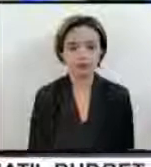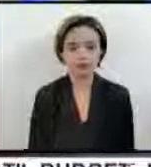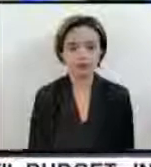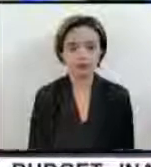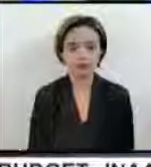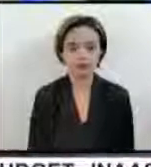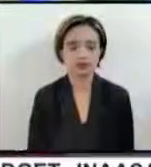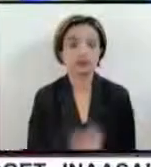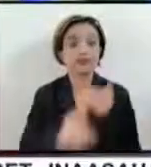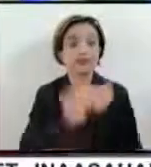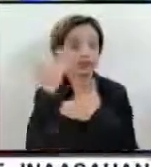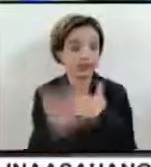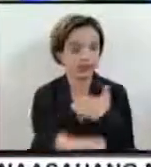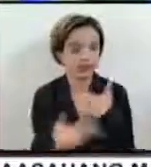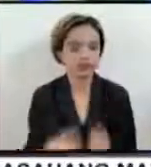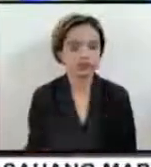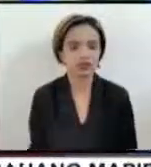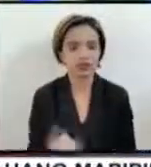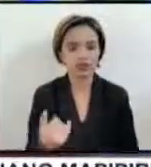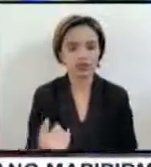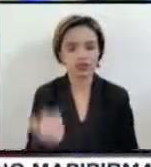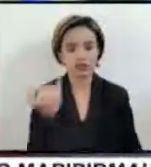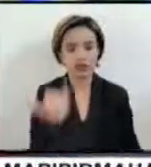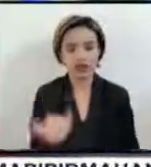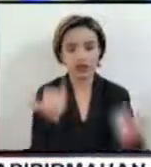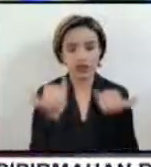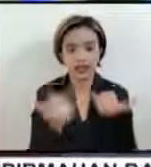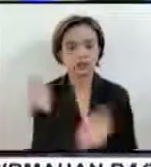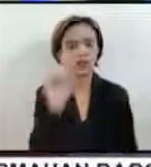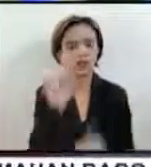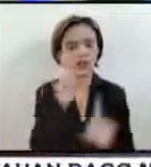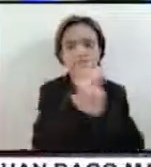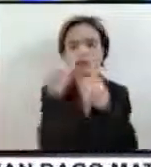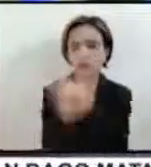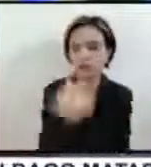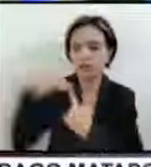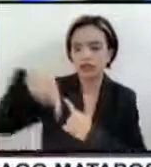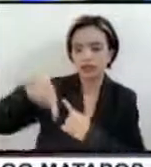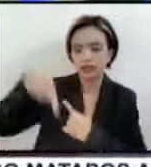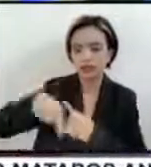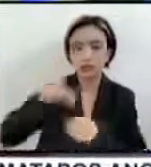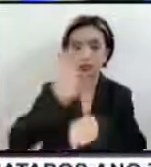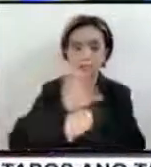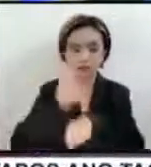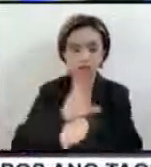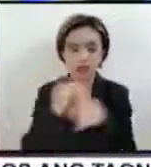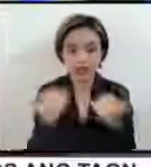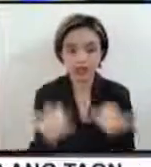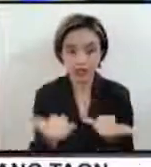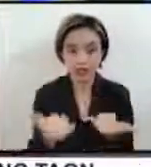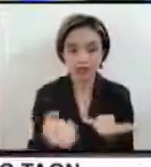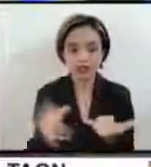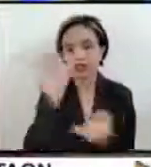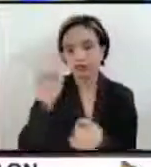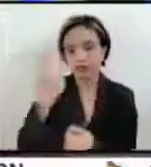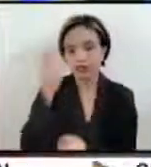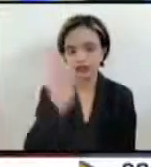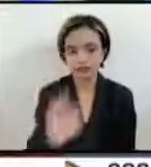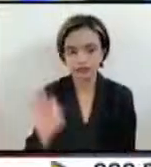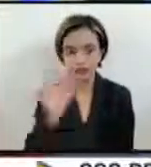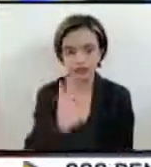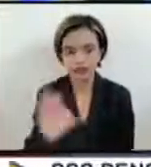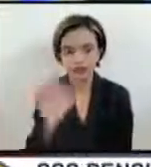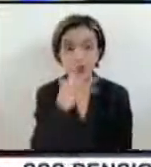Alamin muna natin ang sitwasyon dyan sa simbahan ng Quiapo sa Maynila ngayong unang Biyernes po ng buwan ng Disyembre. Nasa Quiapo Church si